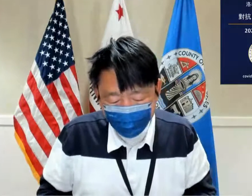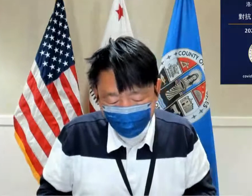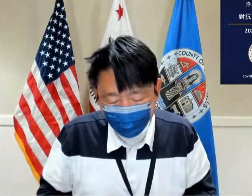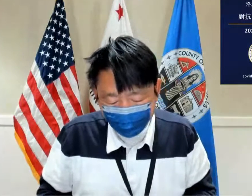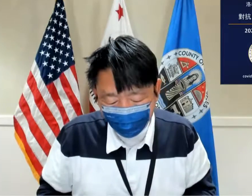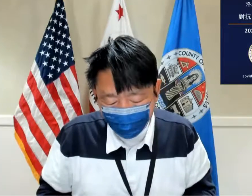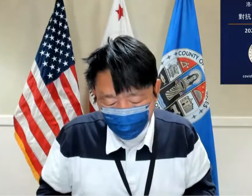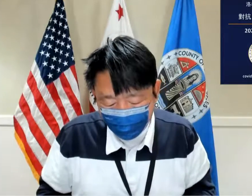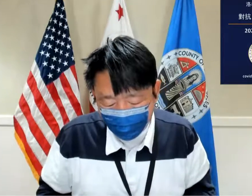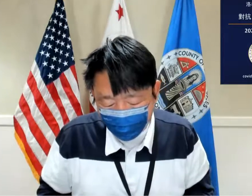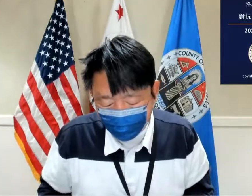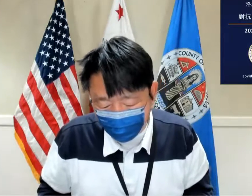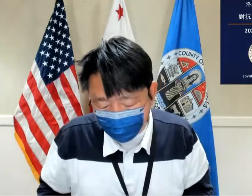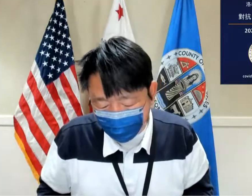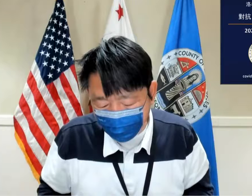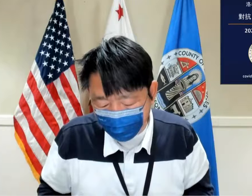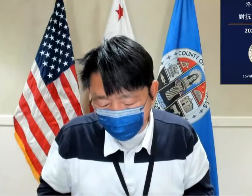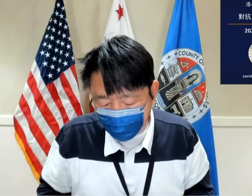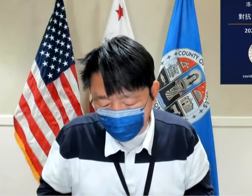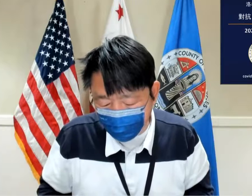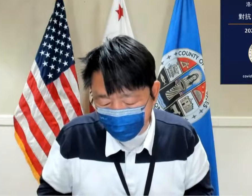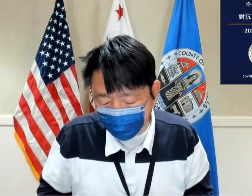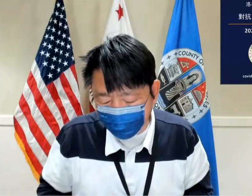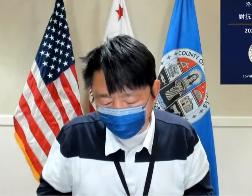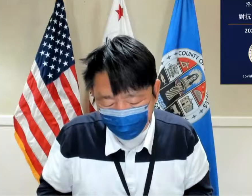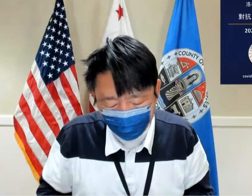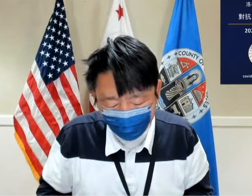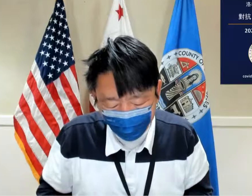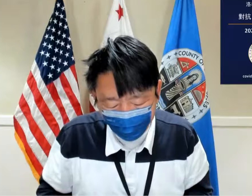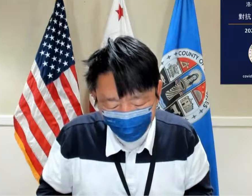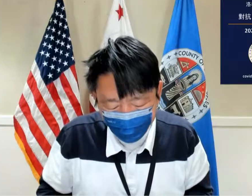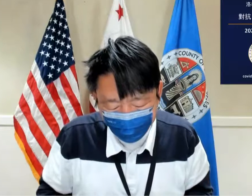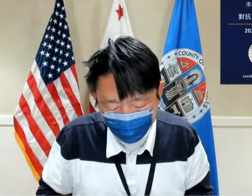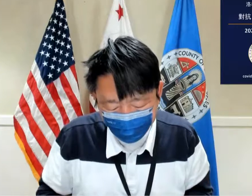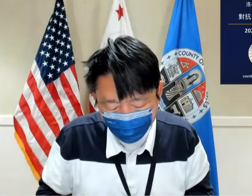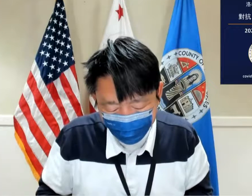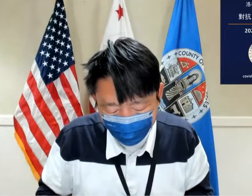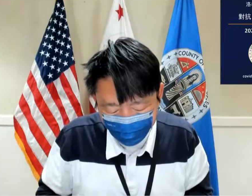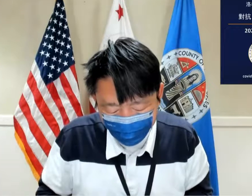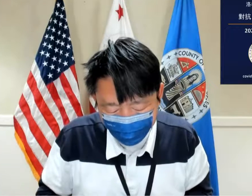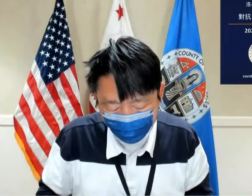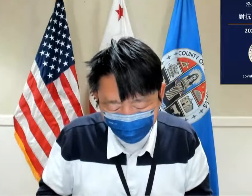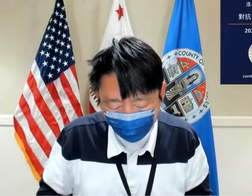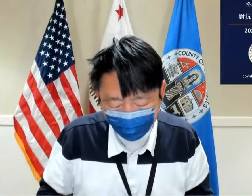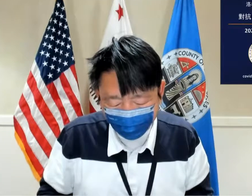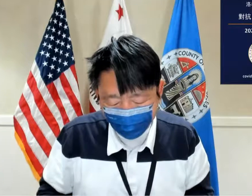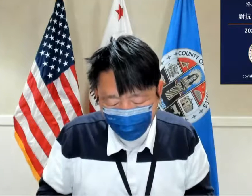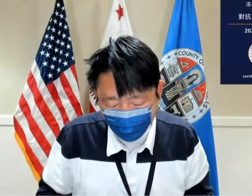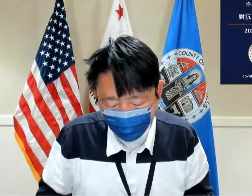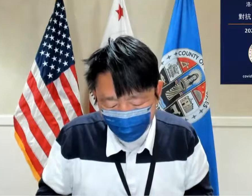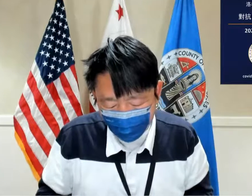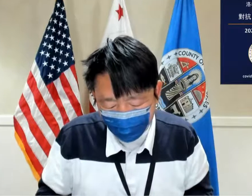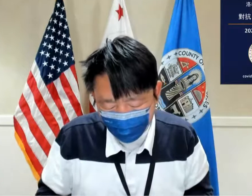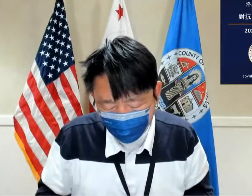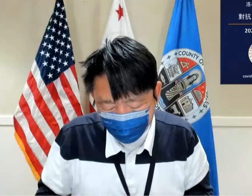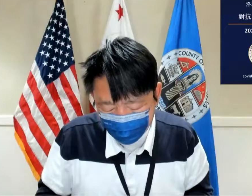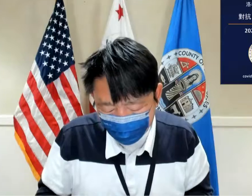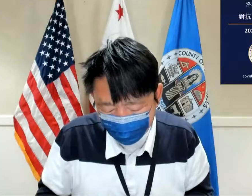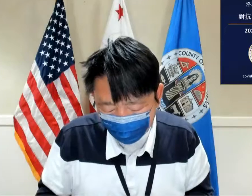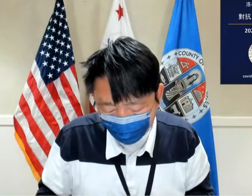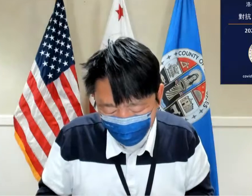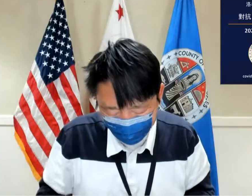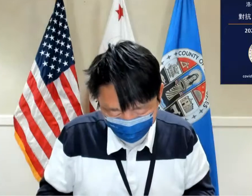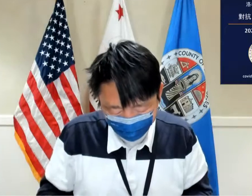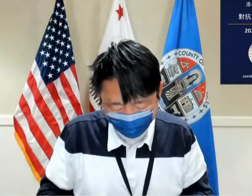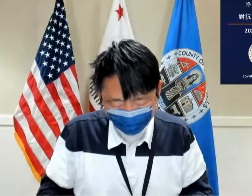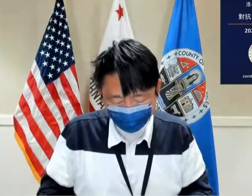州际资料简报是提供清晰的从县到联邦或州政府最重要的一环，也是公众系统